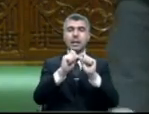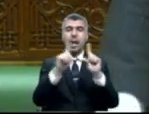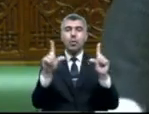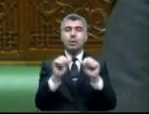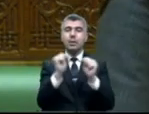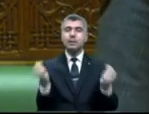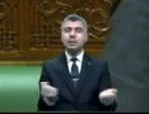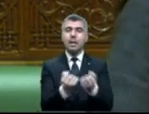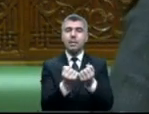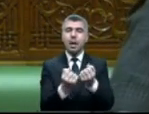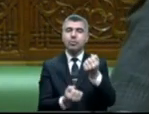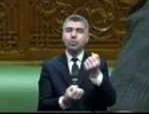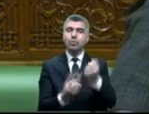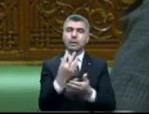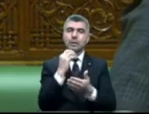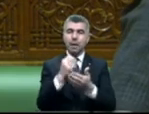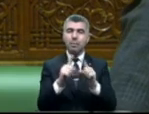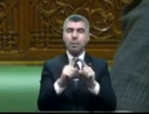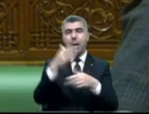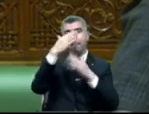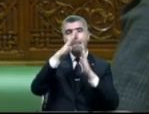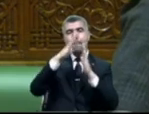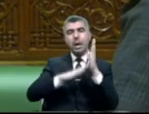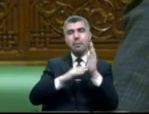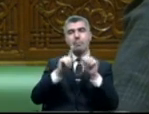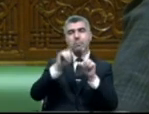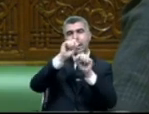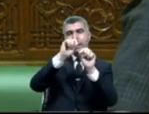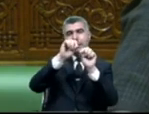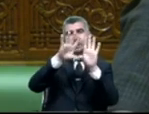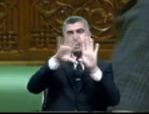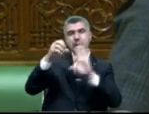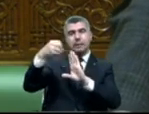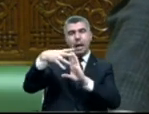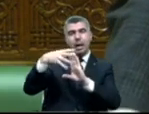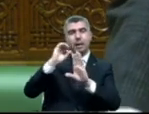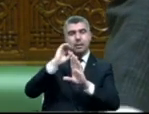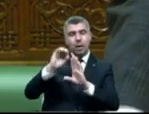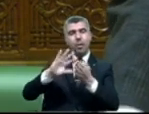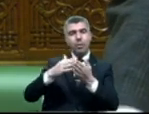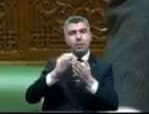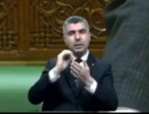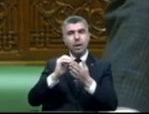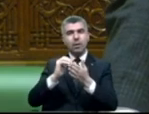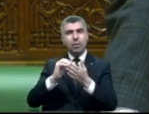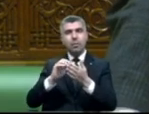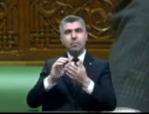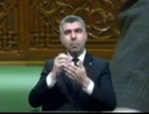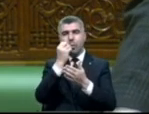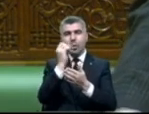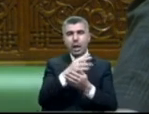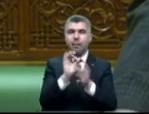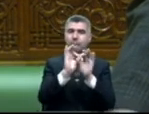بين أهدافه جعل المغرب رائدا إقليميا في الطاقة ذات المستوى المنخفض من انبعاثات الكربون،